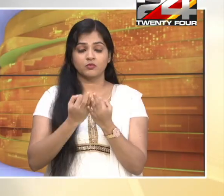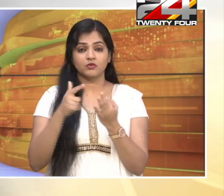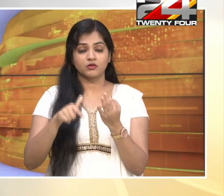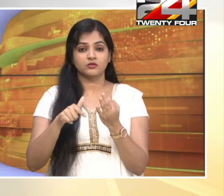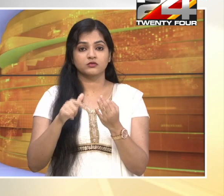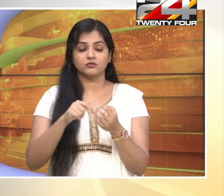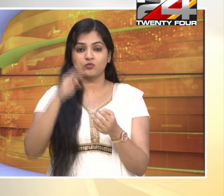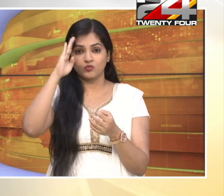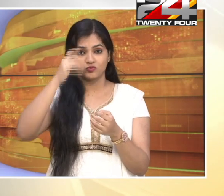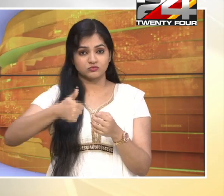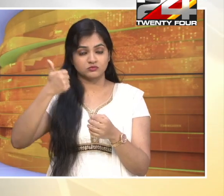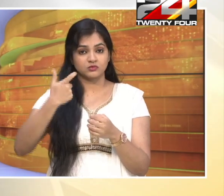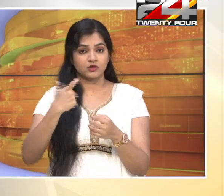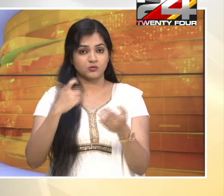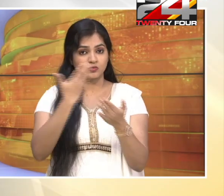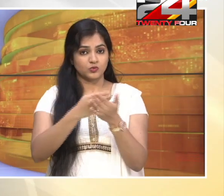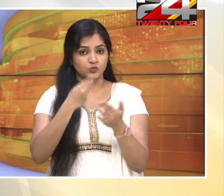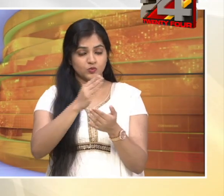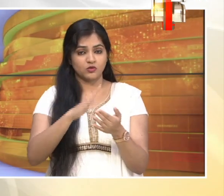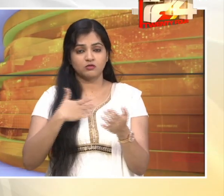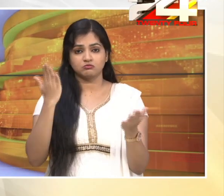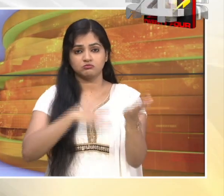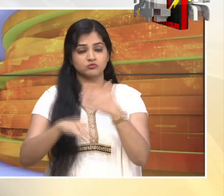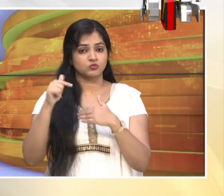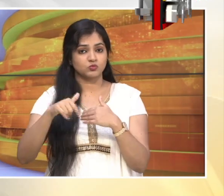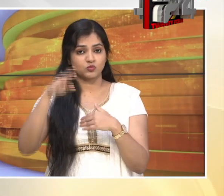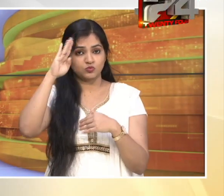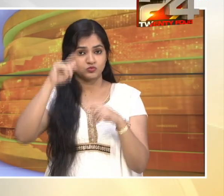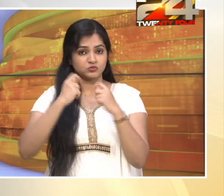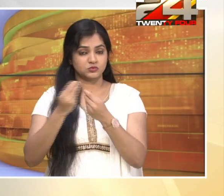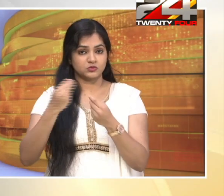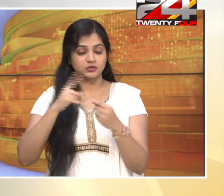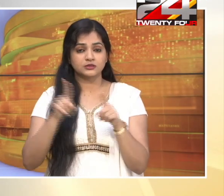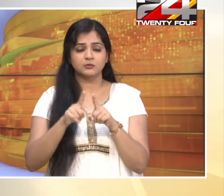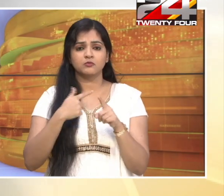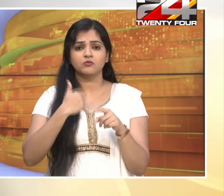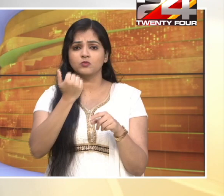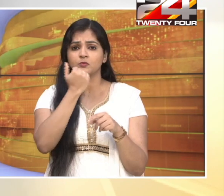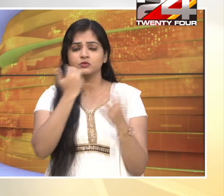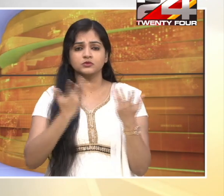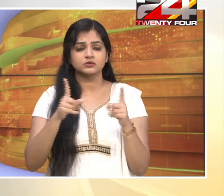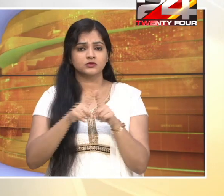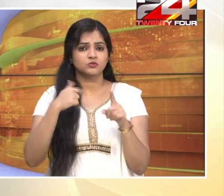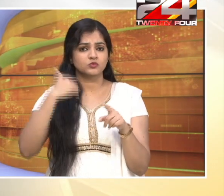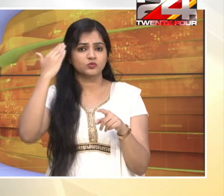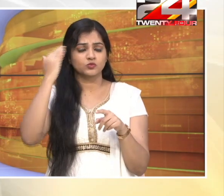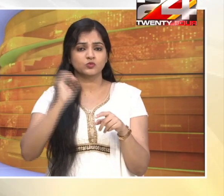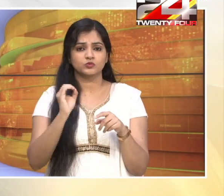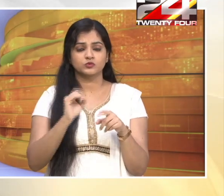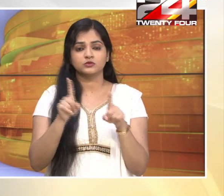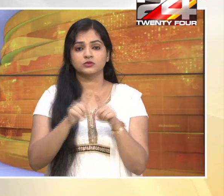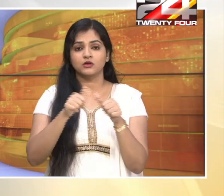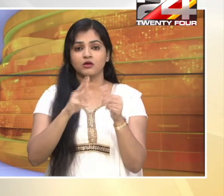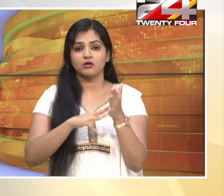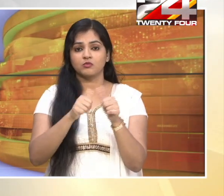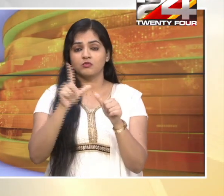ബന്ധുക്കളുണ്ടാകുന്നത് പോലീസിന്റെ ഭാഗത്തും ഈ രീതിയിൽ ക്രൂരമായ മർദ്ദനം വിൽക്കേണ്ടി വന്നു അതും ഇത്തരത്തിൽ എന്താണ് കാരണം എന്ന് പോലും അറിയാത്ത രീതിയിലുള്ള മർദ്ദനമാണ് അമലുണ്ടായത് ഈ